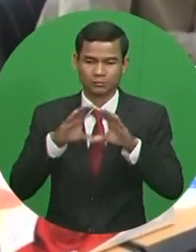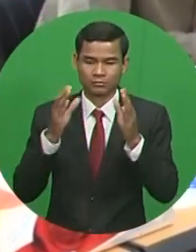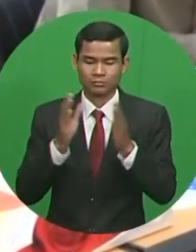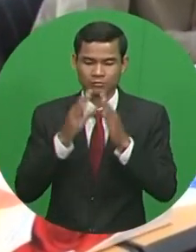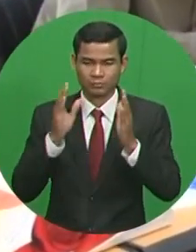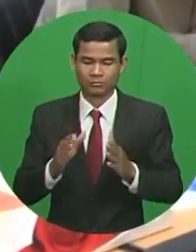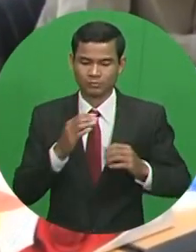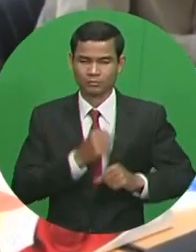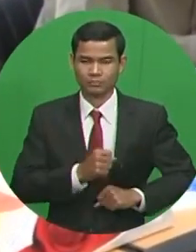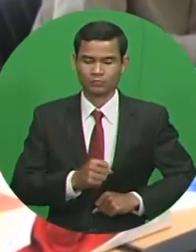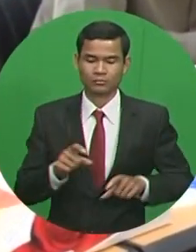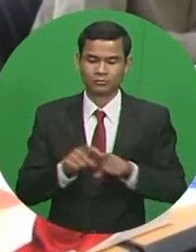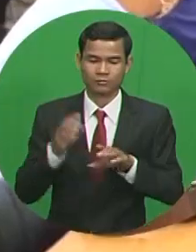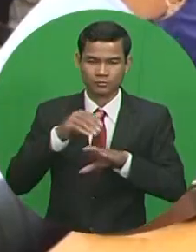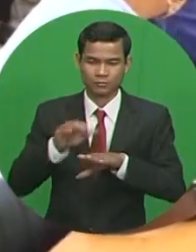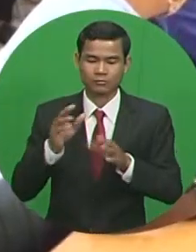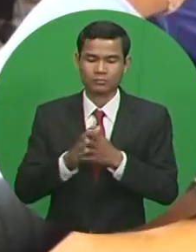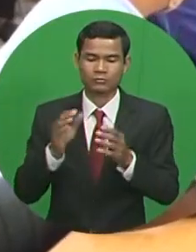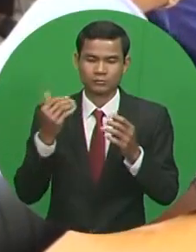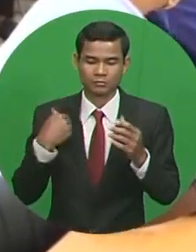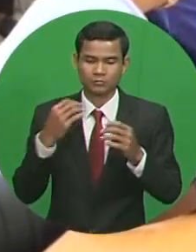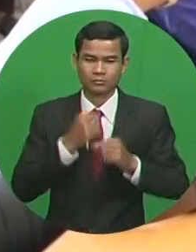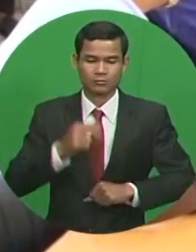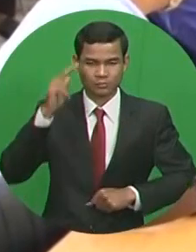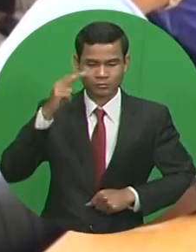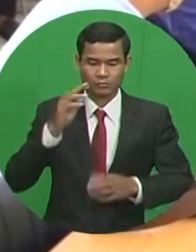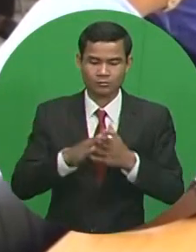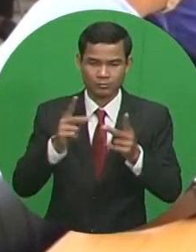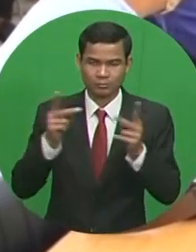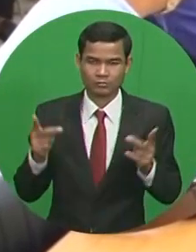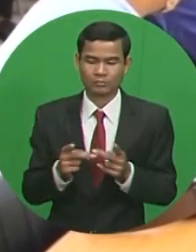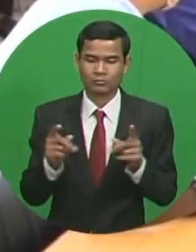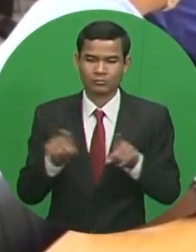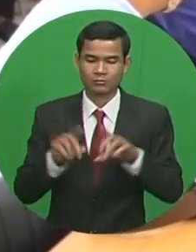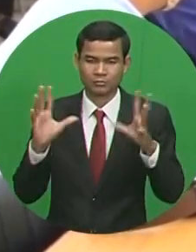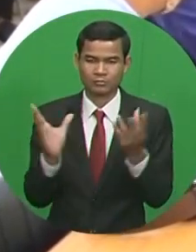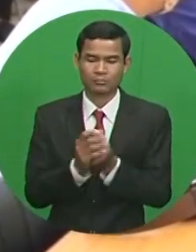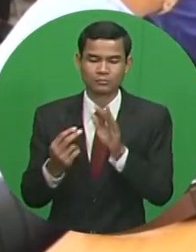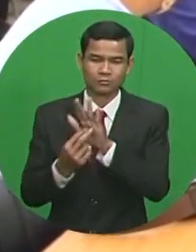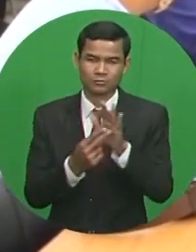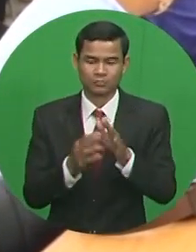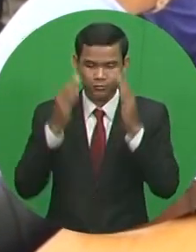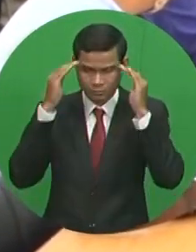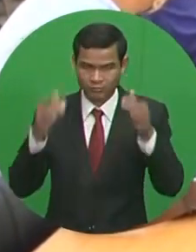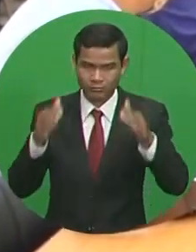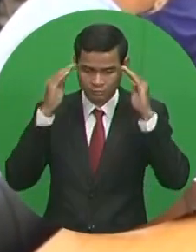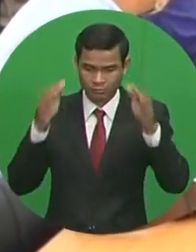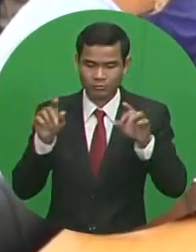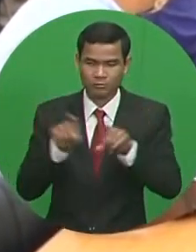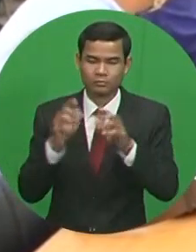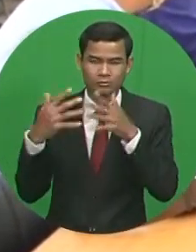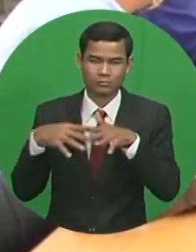ដល់បញ្ជាការដ្ឋានបញ្ជូនសារនៃកងយោធពលខេមរភូមិន្ទដែលទាំងអស់នេះគឺជាការបង្ហាញនូវការយកចិត្តទុកដាក់បង្ហាញសាម